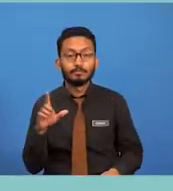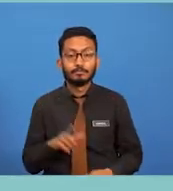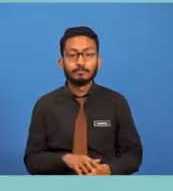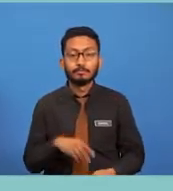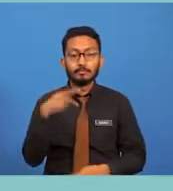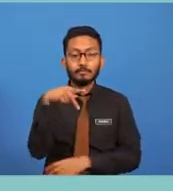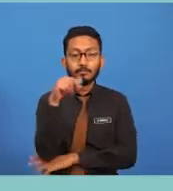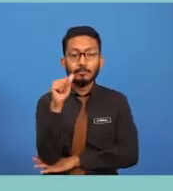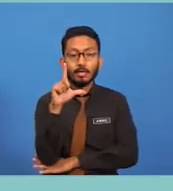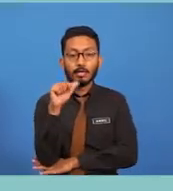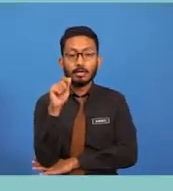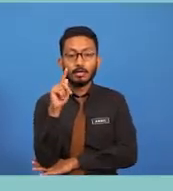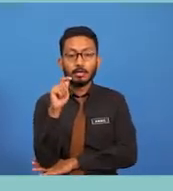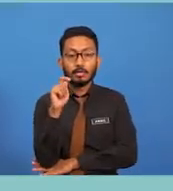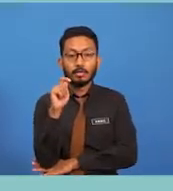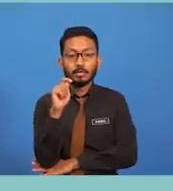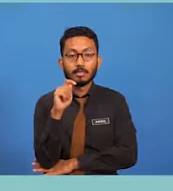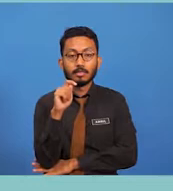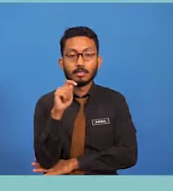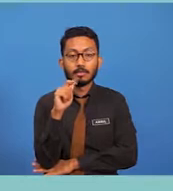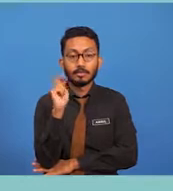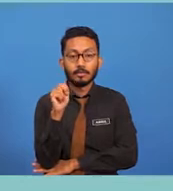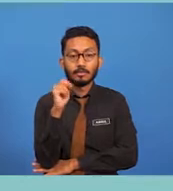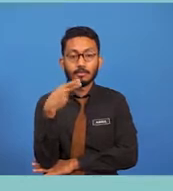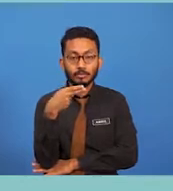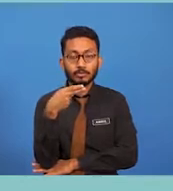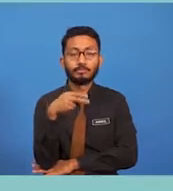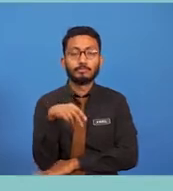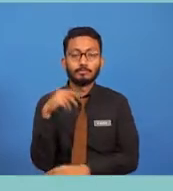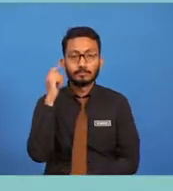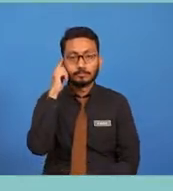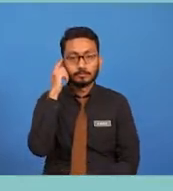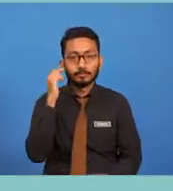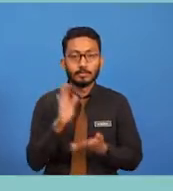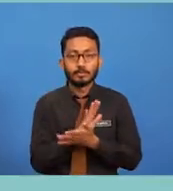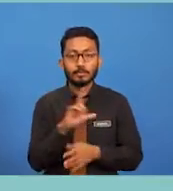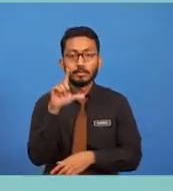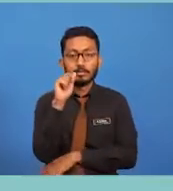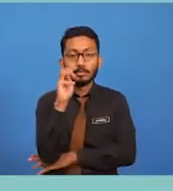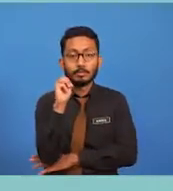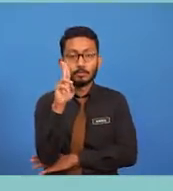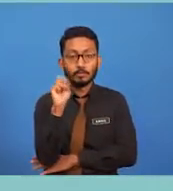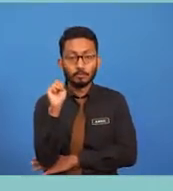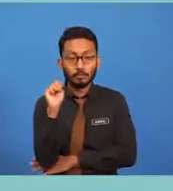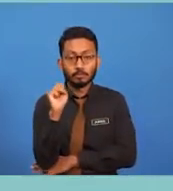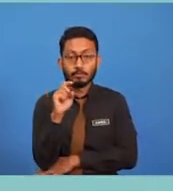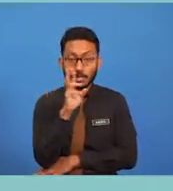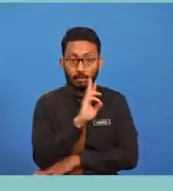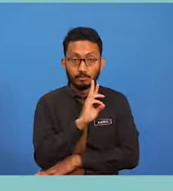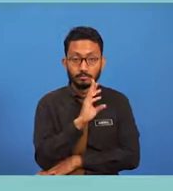pelet natrium hidroksida, kertas litmus merah dan air suling.